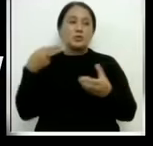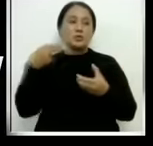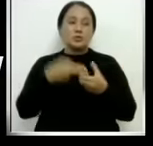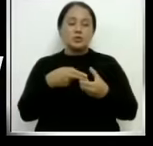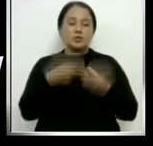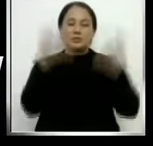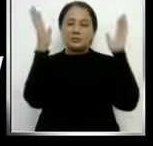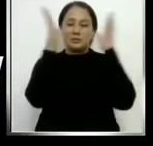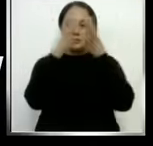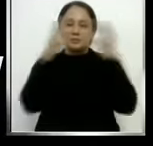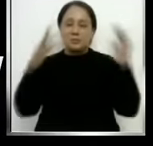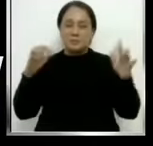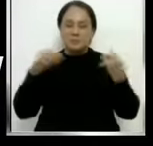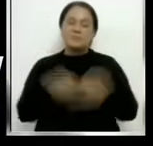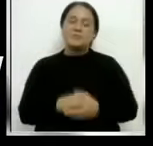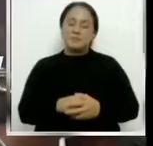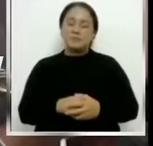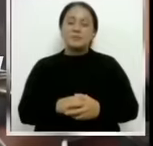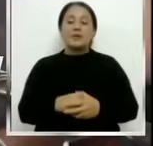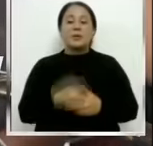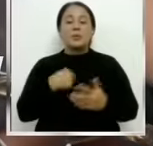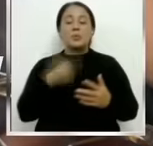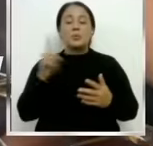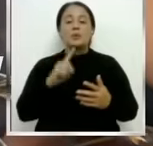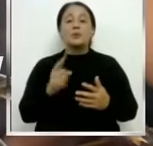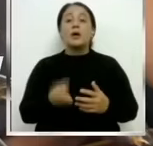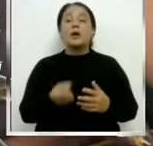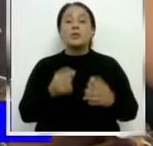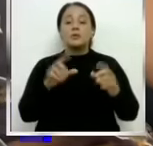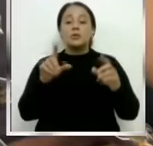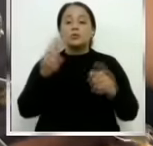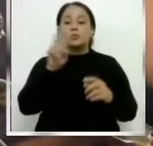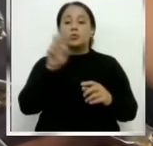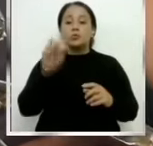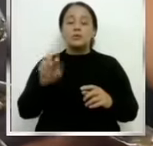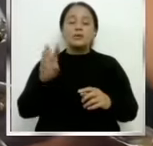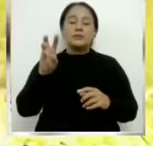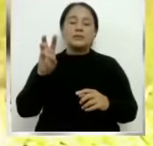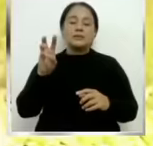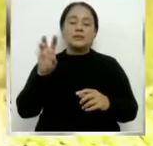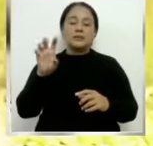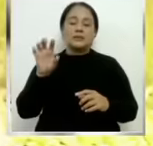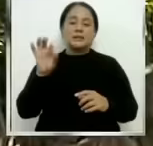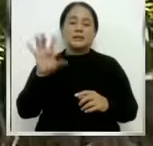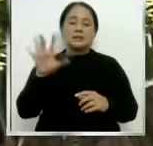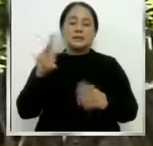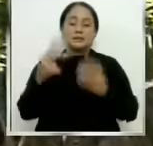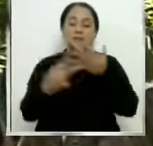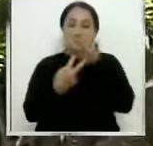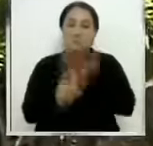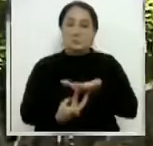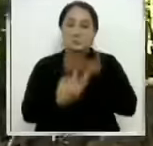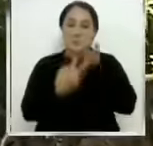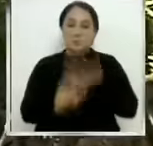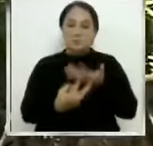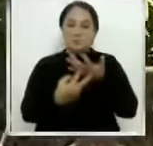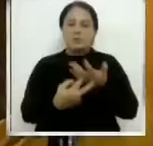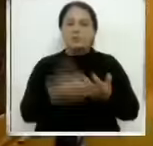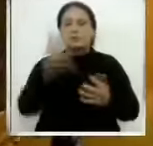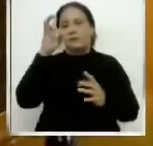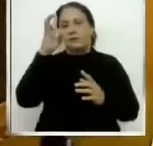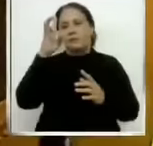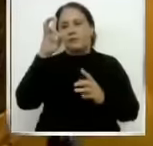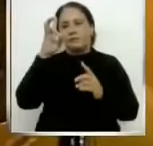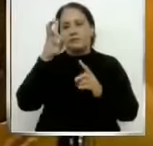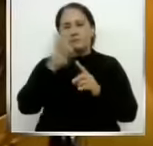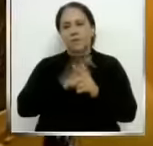Kalawag. Ang kanyang pambato, umabot lang naman ng 2.695 kilos. Pitimbuhan ko po yung inalagaan. Ano kaya ang ginawa ni Annabella